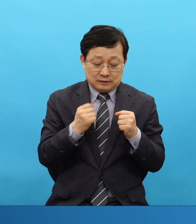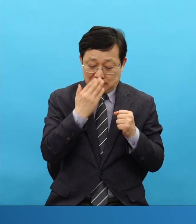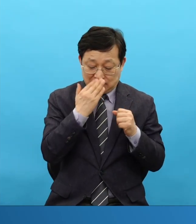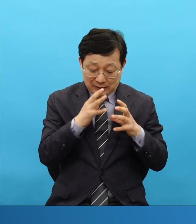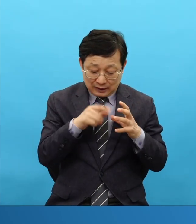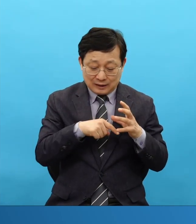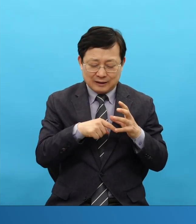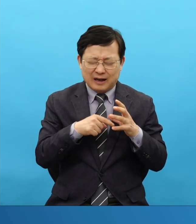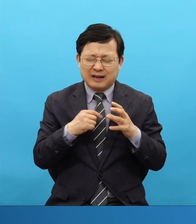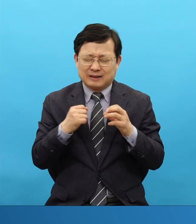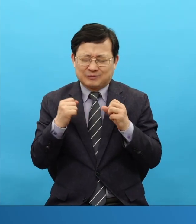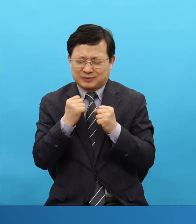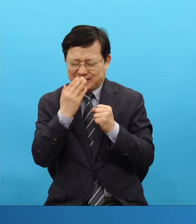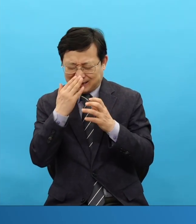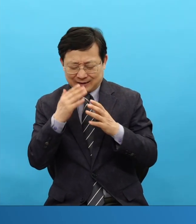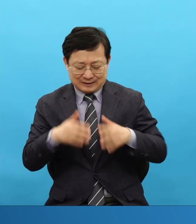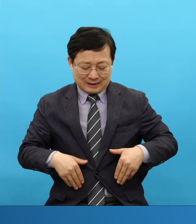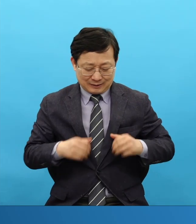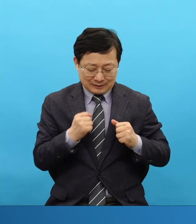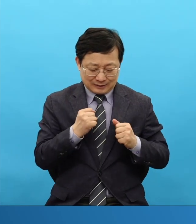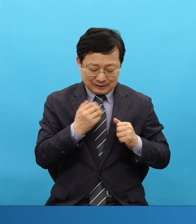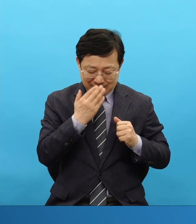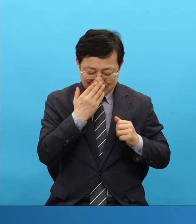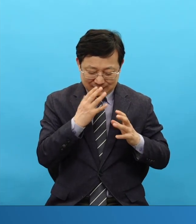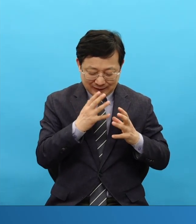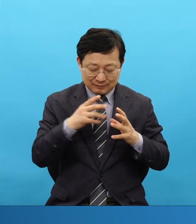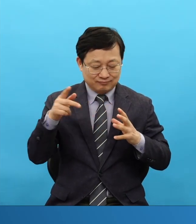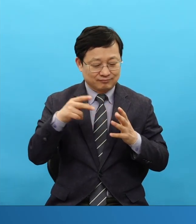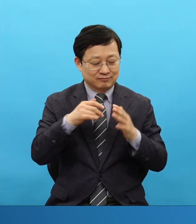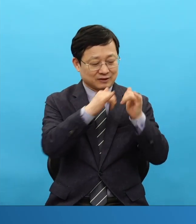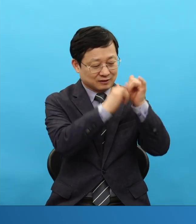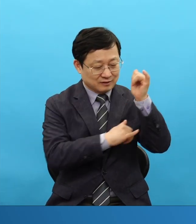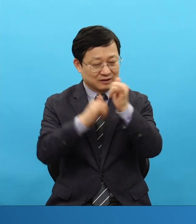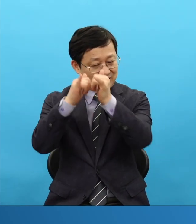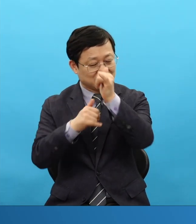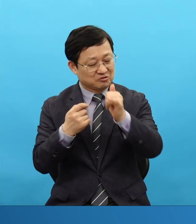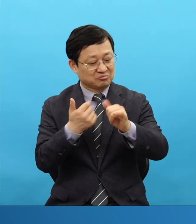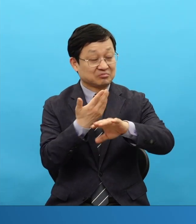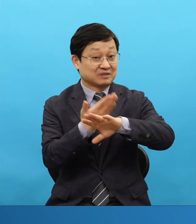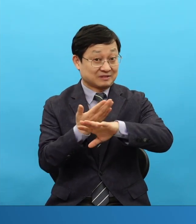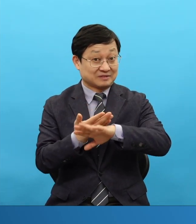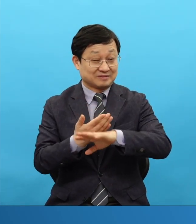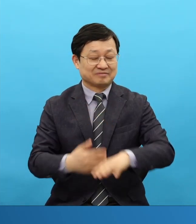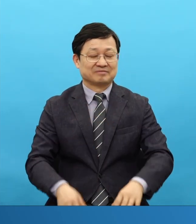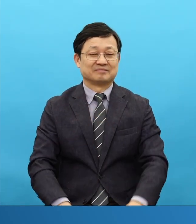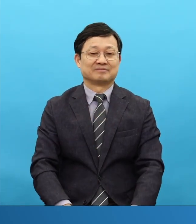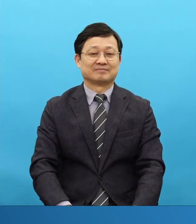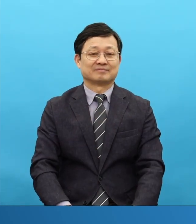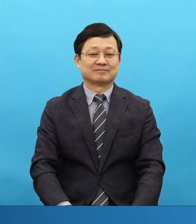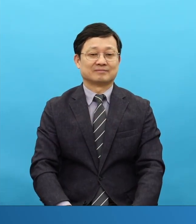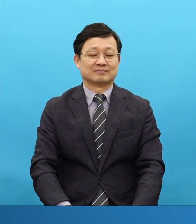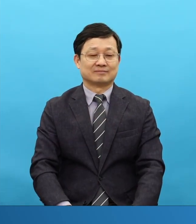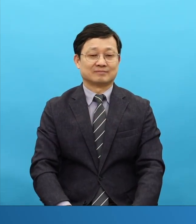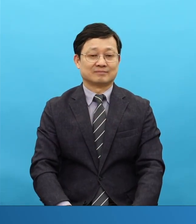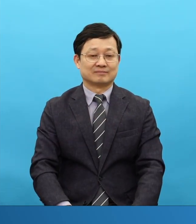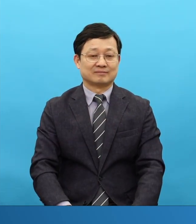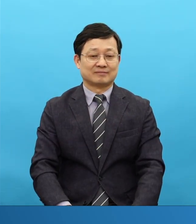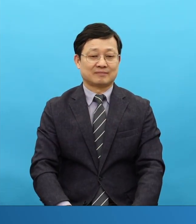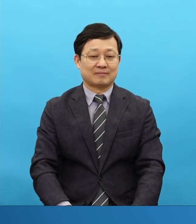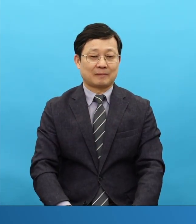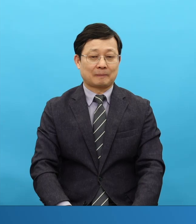그런 배경을 갖고 있습니다. That is the historical background. 그래 어느 정도인가 하니까 저 위에 동네 가려고